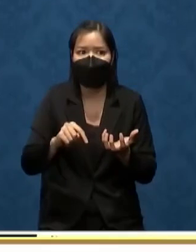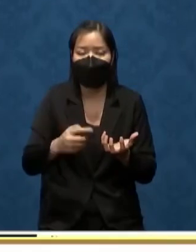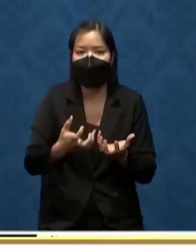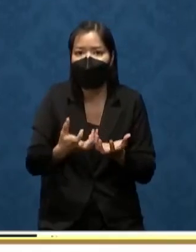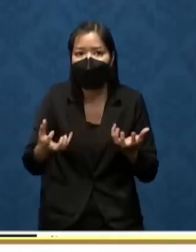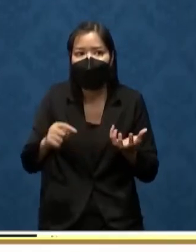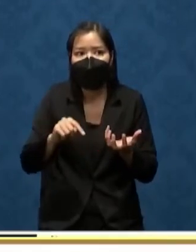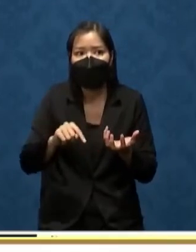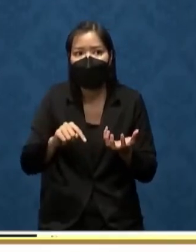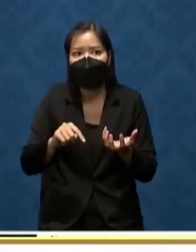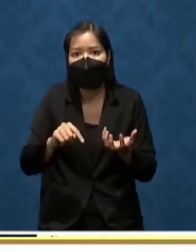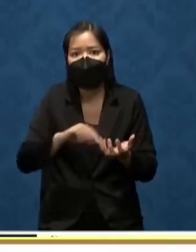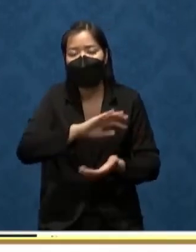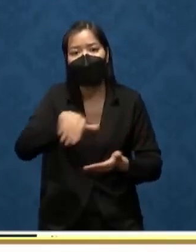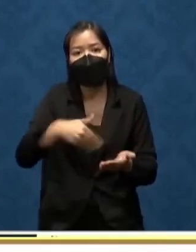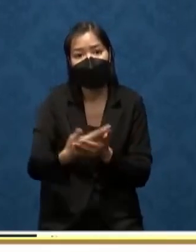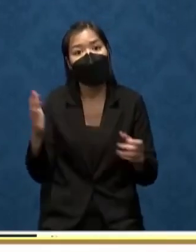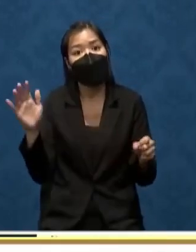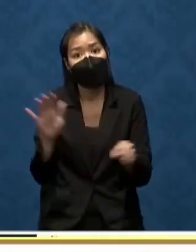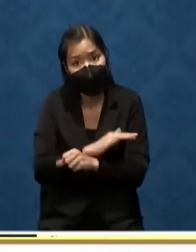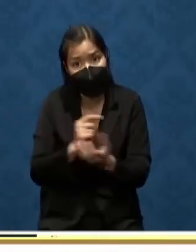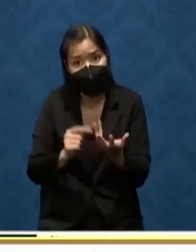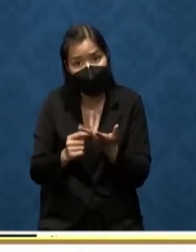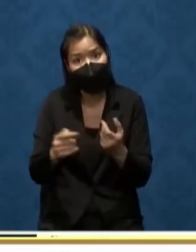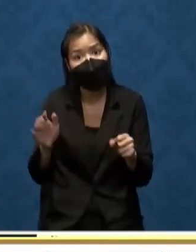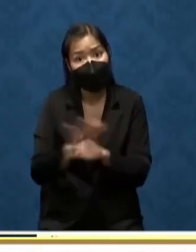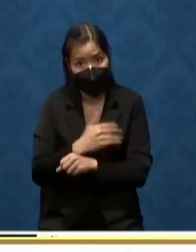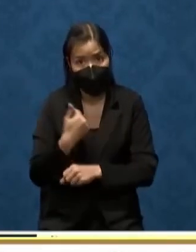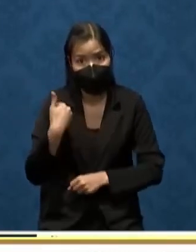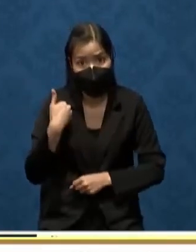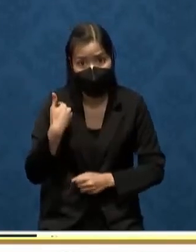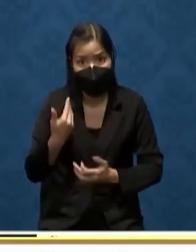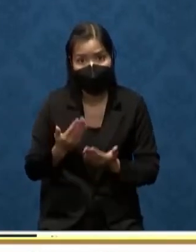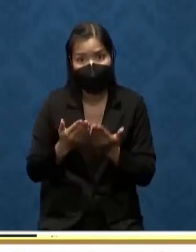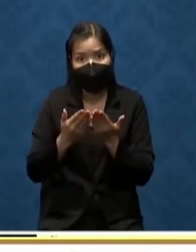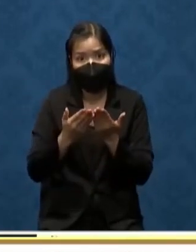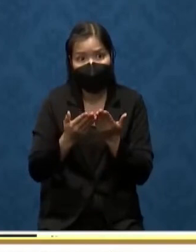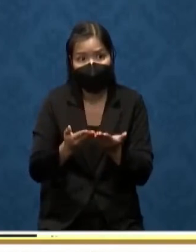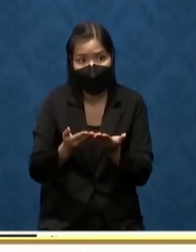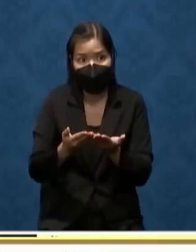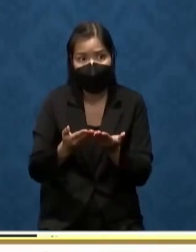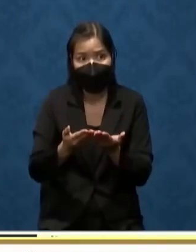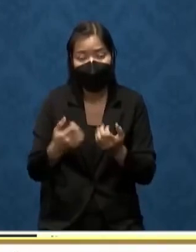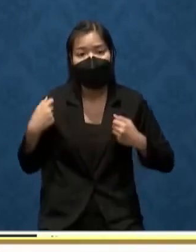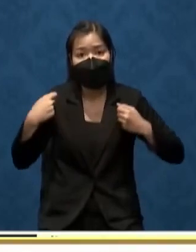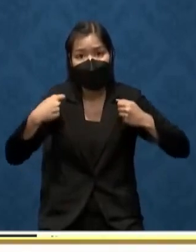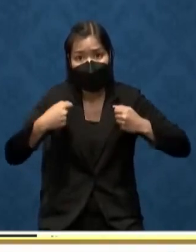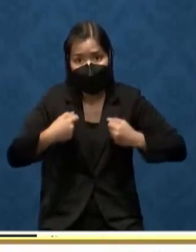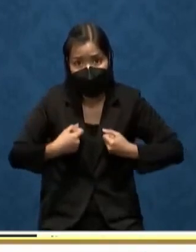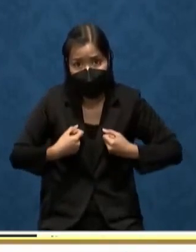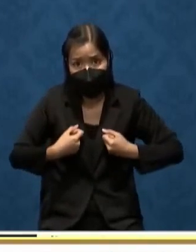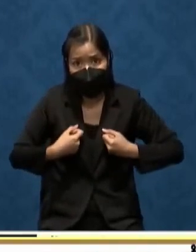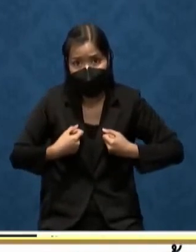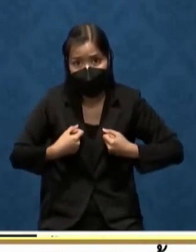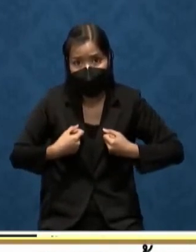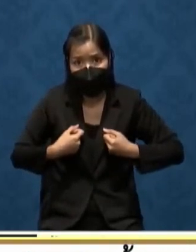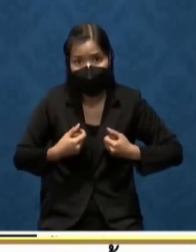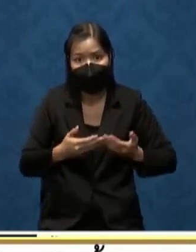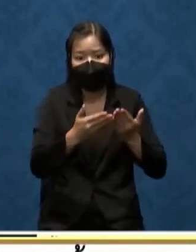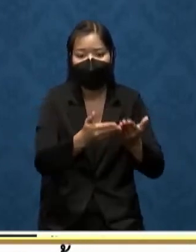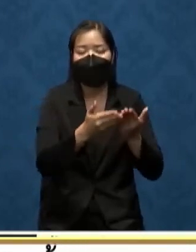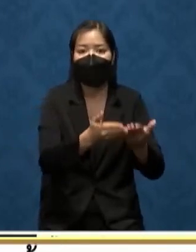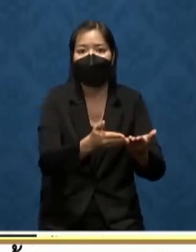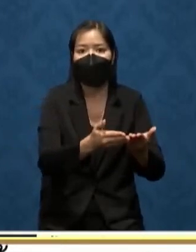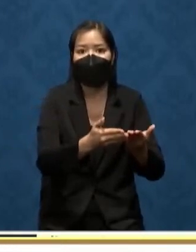ทั้งหมดครบทั่วษหไม่อย่ไรพรณ์จูชีบที่ติดอยู่กับเหลือหลวงซูกรไถ